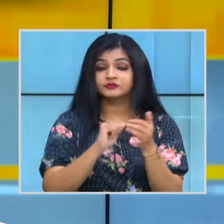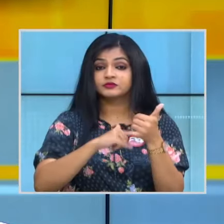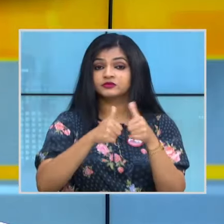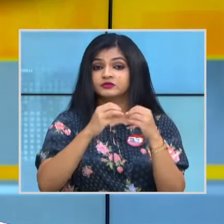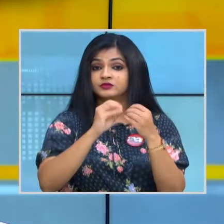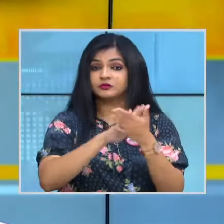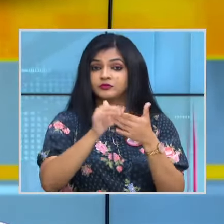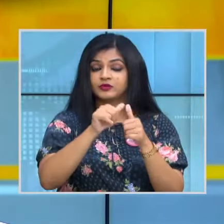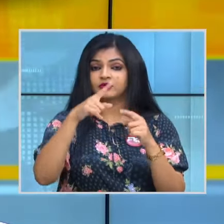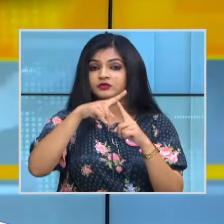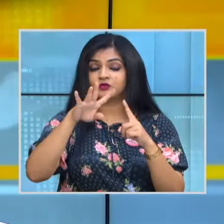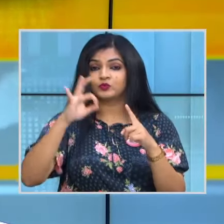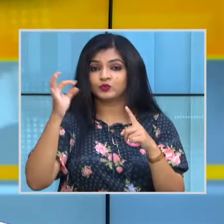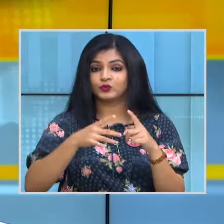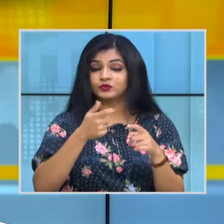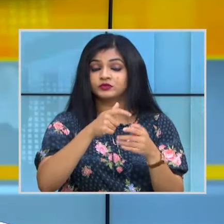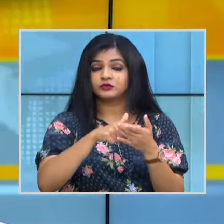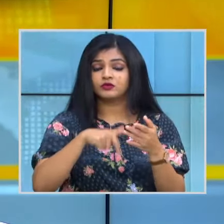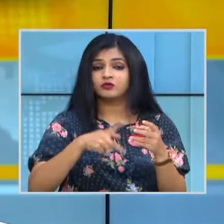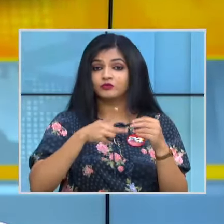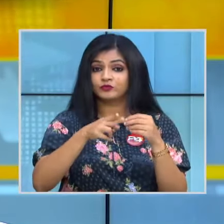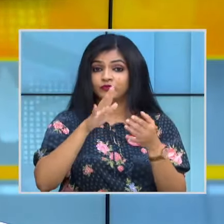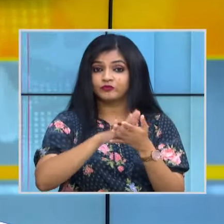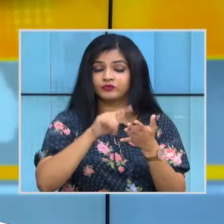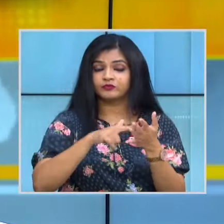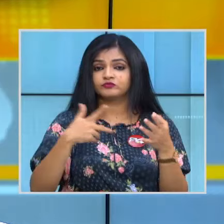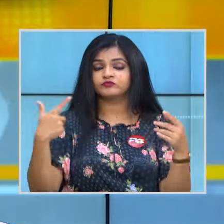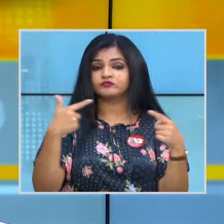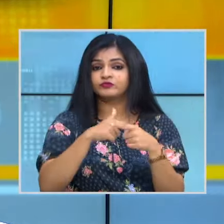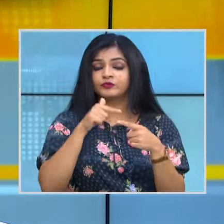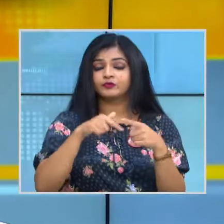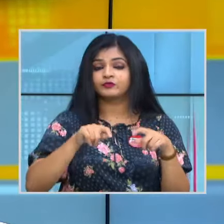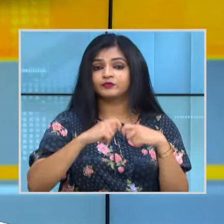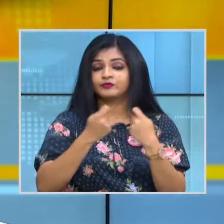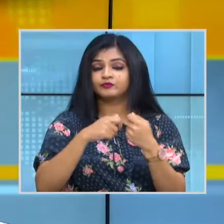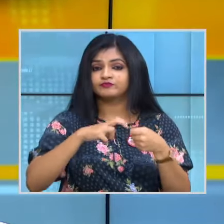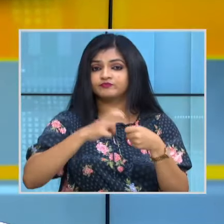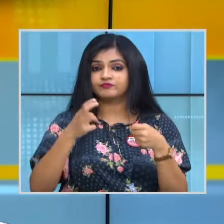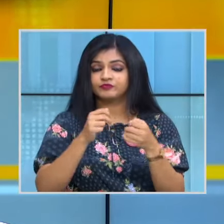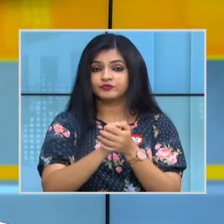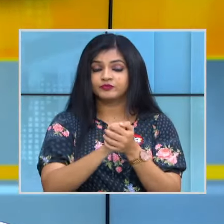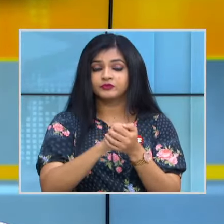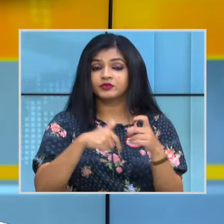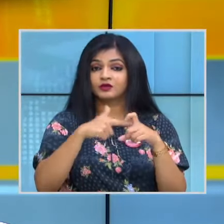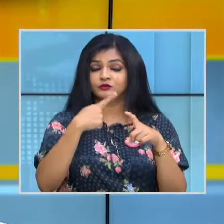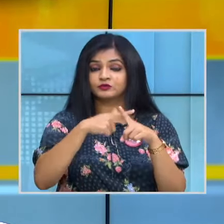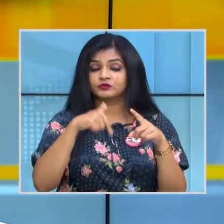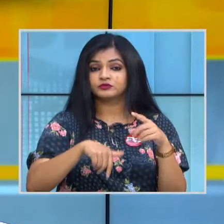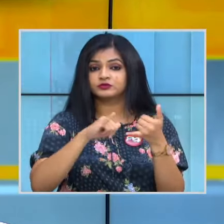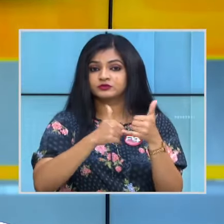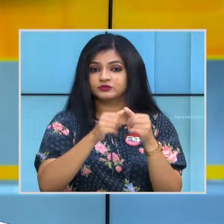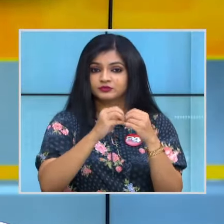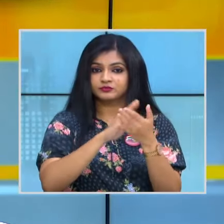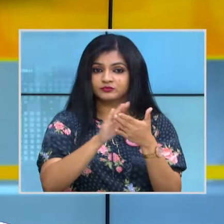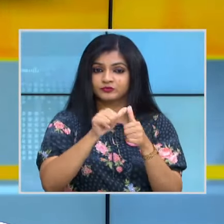സഭാ ടിവിയുടെ പുതിയ ചാനലിന്റെ ഉദ്ഘാടനം ബഹിഷ്കരിച്ച് പ്രതിപക്ഷം. സഭാ ടിവി എക്സ്ക്ലൂസീവ് എന്ന ചാനലിന്റെ ഉദ്ഘാടന ചടങ്ങാണ് ബഹിഷ്കരിച്ചത്.